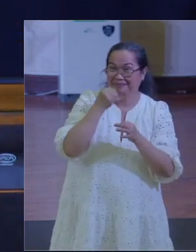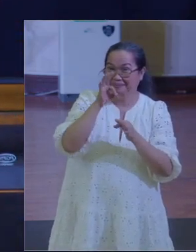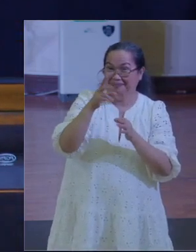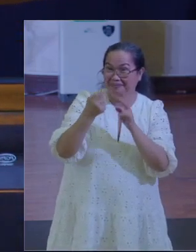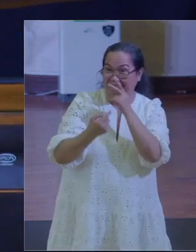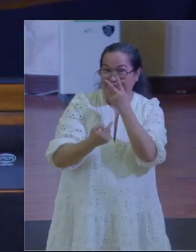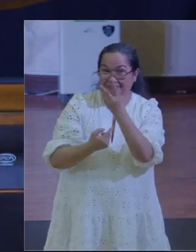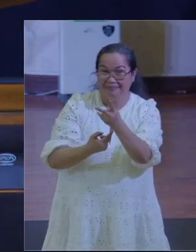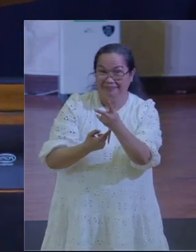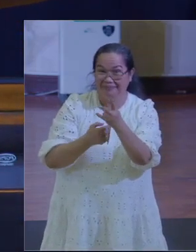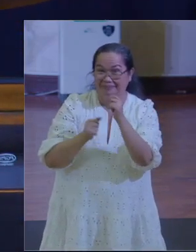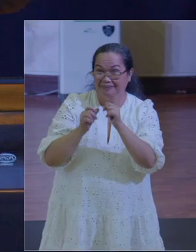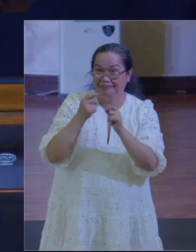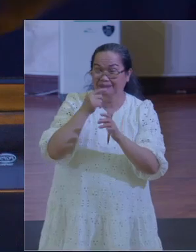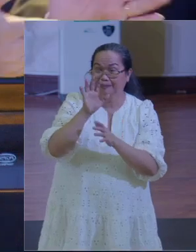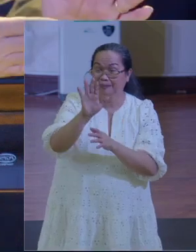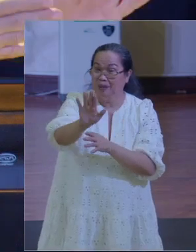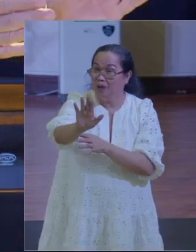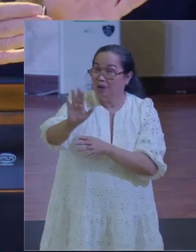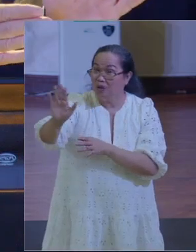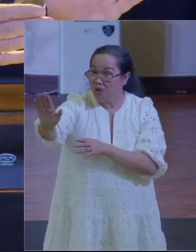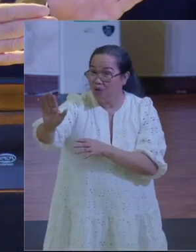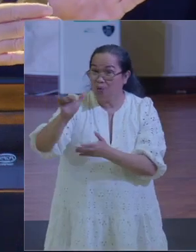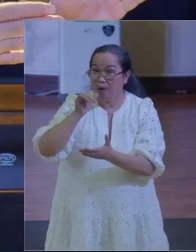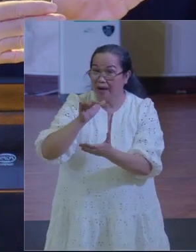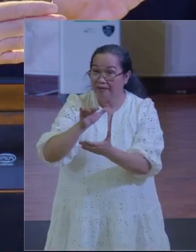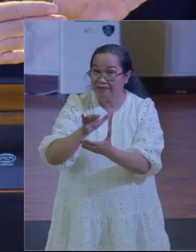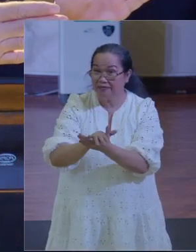nakita niyo indiak ang inyong asawa at napatay ninyo?